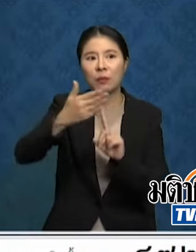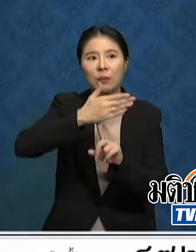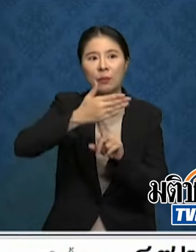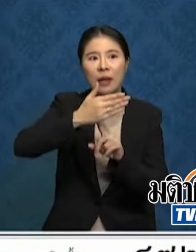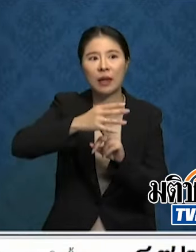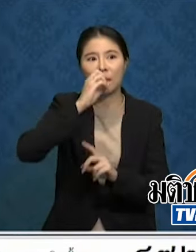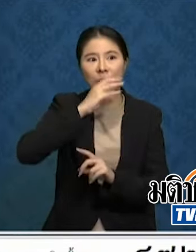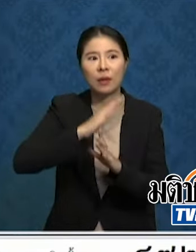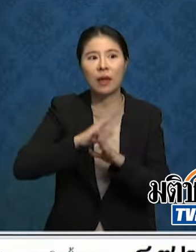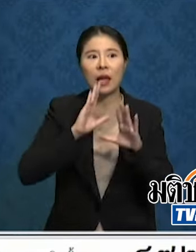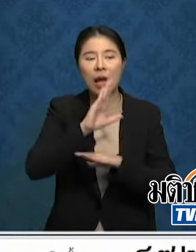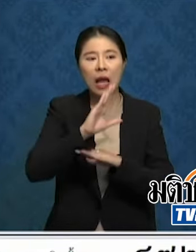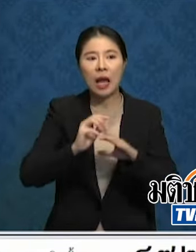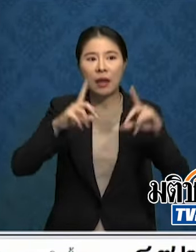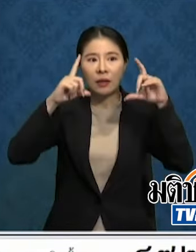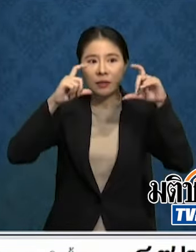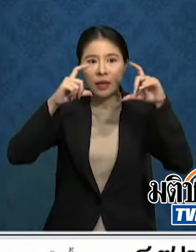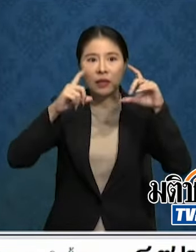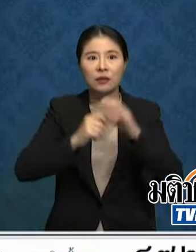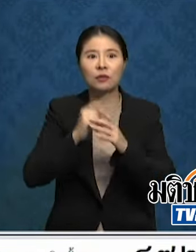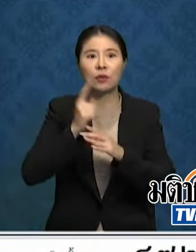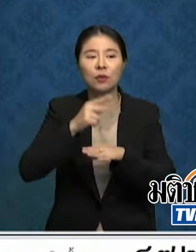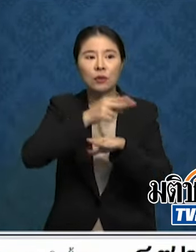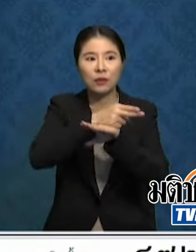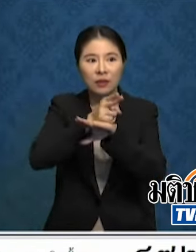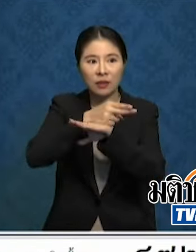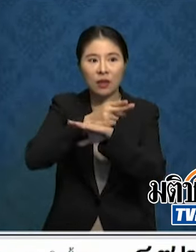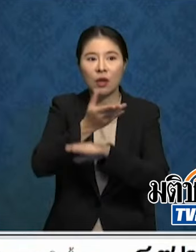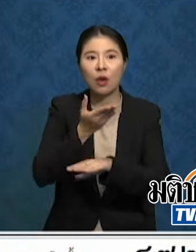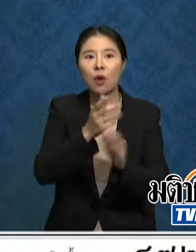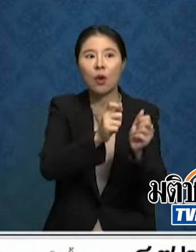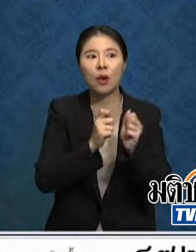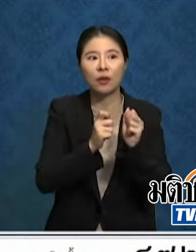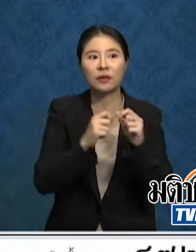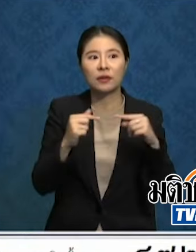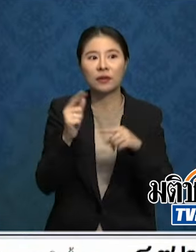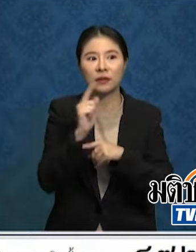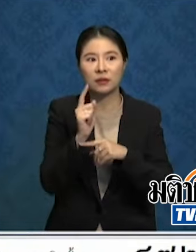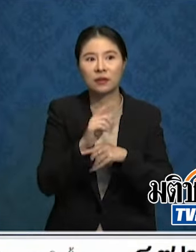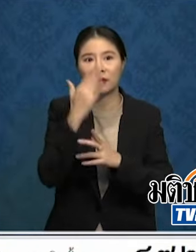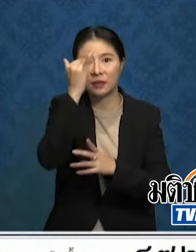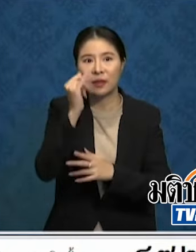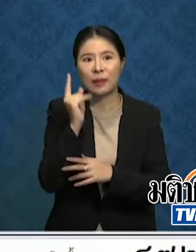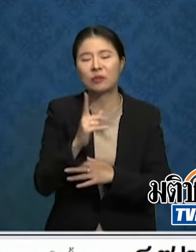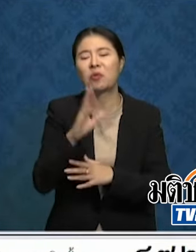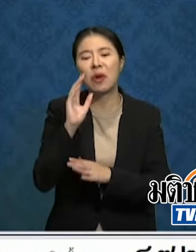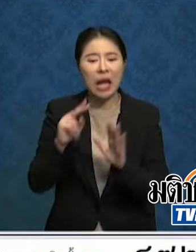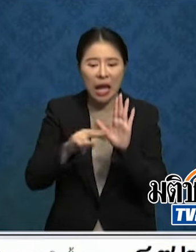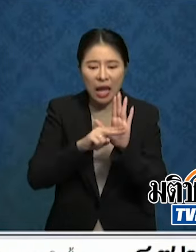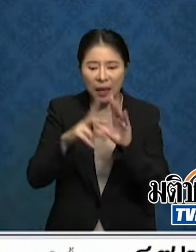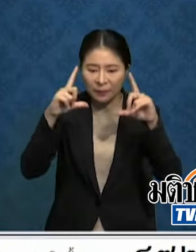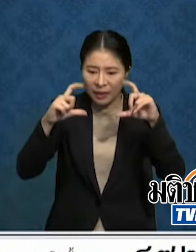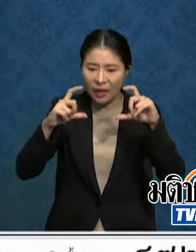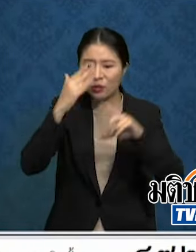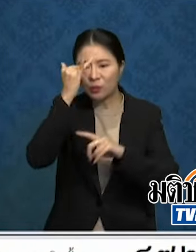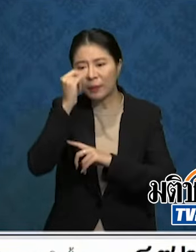อกว่าห้ามถ่ายรูปนะคะห้ามถ่ายวิดีโอถ้าจะถ่ายเนี่ยต้องขออนุญาตก่อนนะคะคือคำถามคือทำไมถึงต้องห้ามเพราะว่าตลาดทั่ว